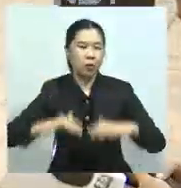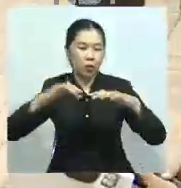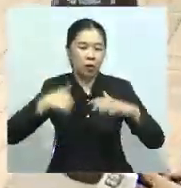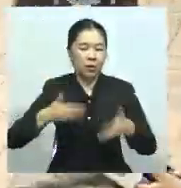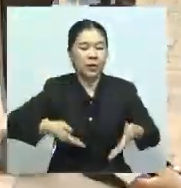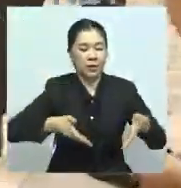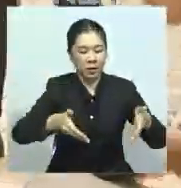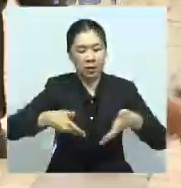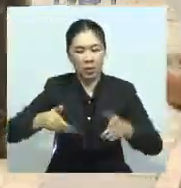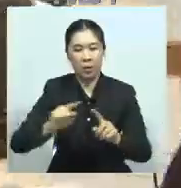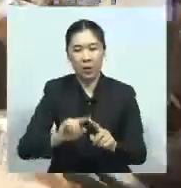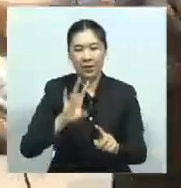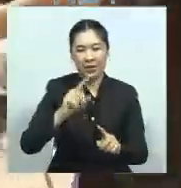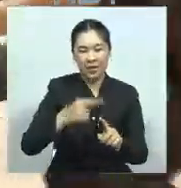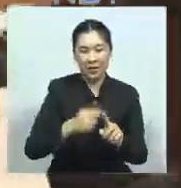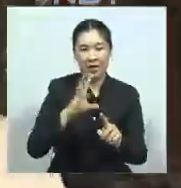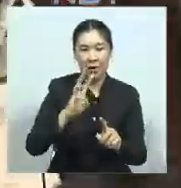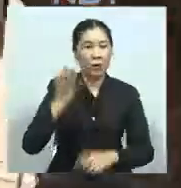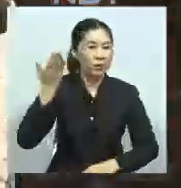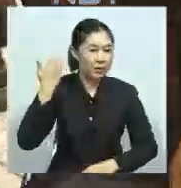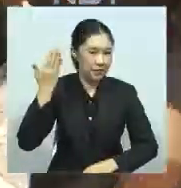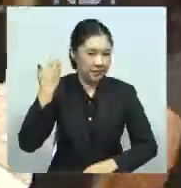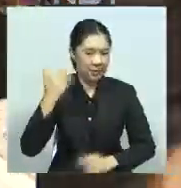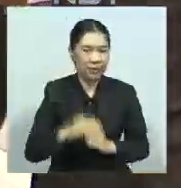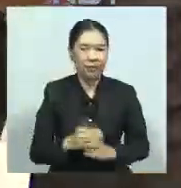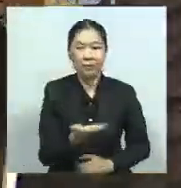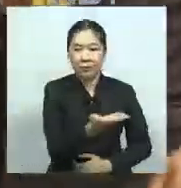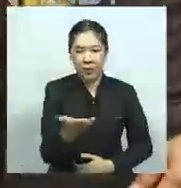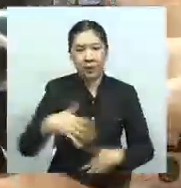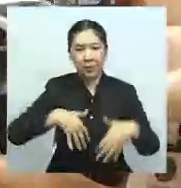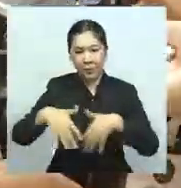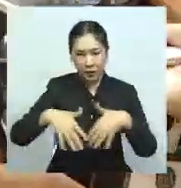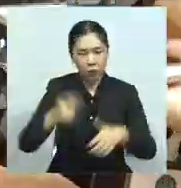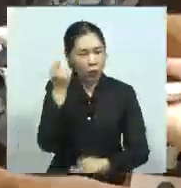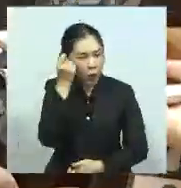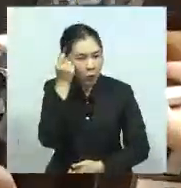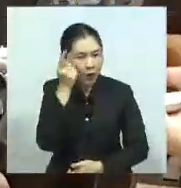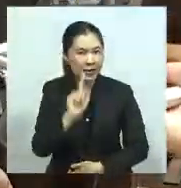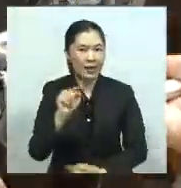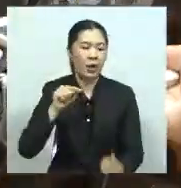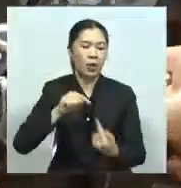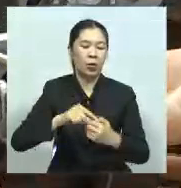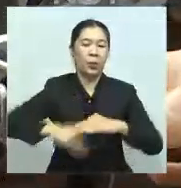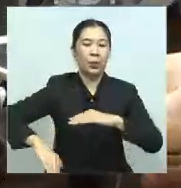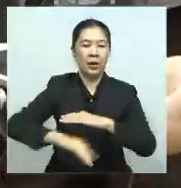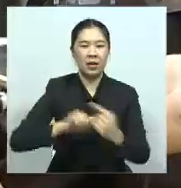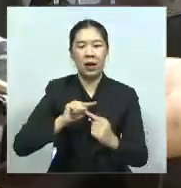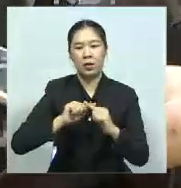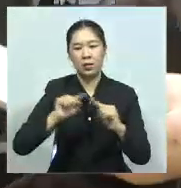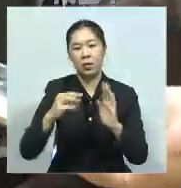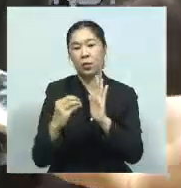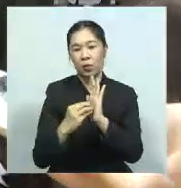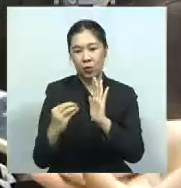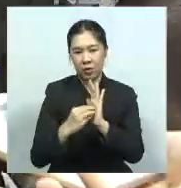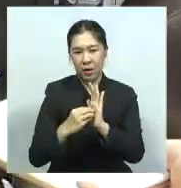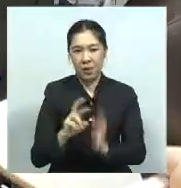ถนนหลายจุดเมื่อวันที่7มิถุนายนที่ผ่านมาอยากให้ประชาชนทราบและเข้าใจว่าพื้นฐานของกรุงเทพมหานครใ